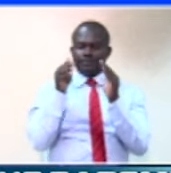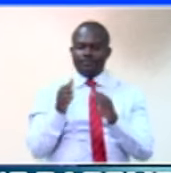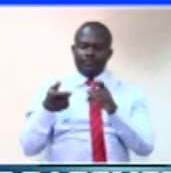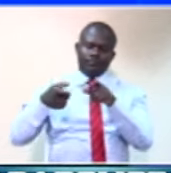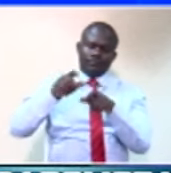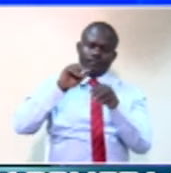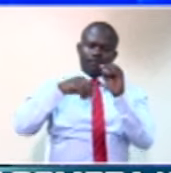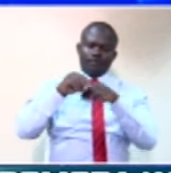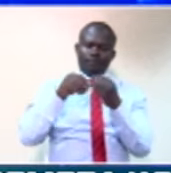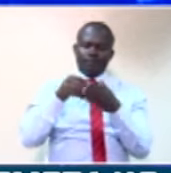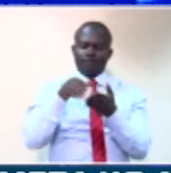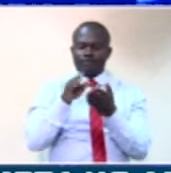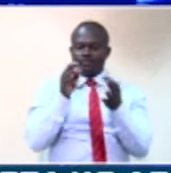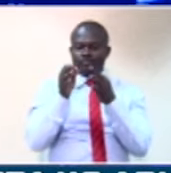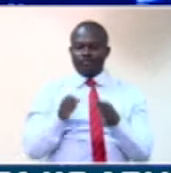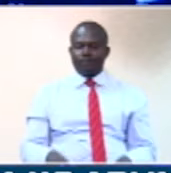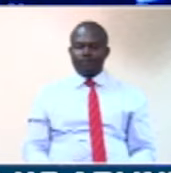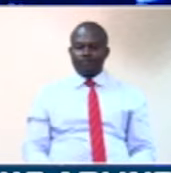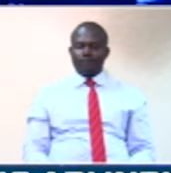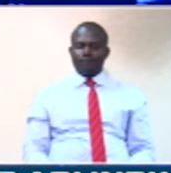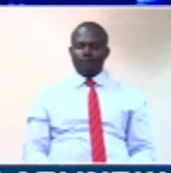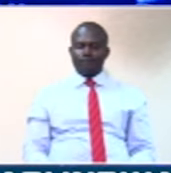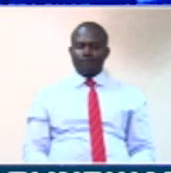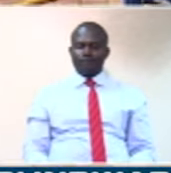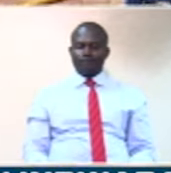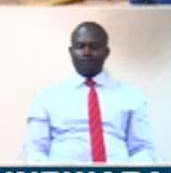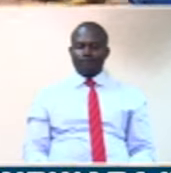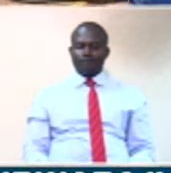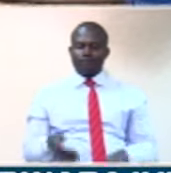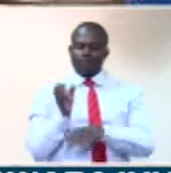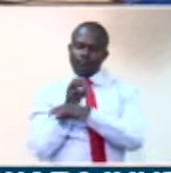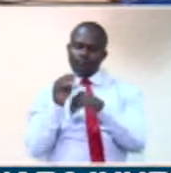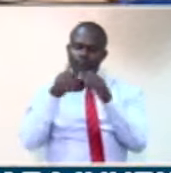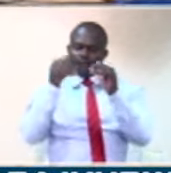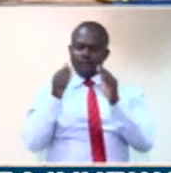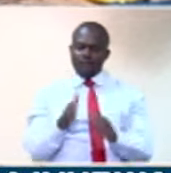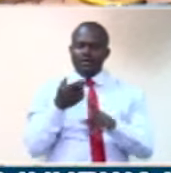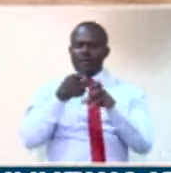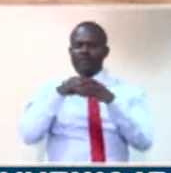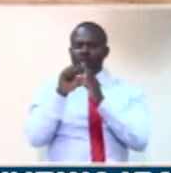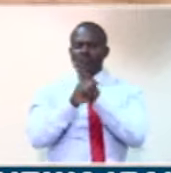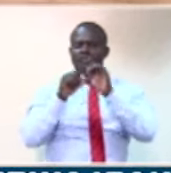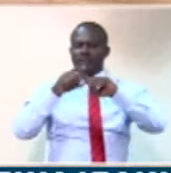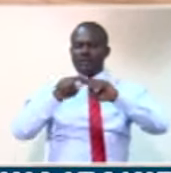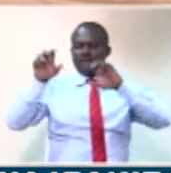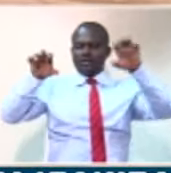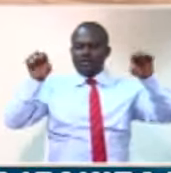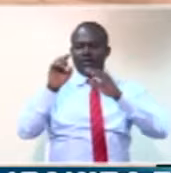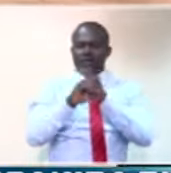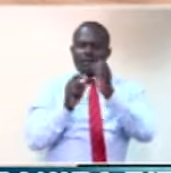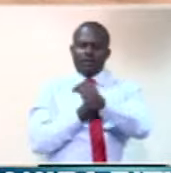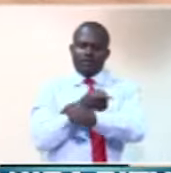kongera umusaruro. Akimana Latifa. Aba bajyanama b'ubuhinzi baturutse mu mirenge inyuranye y'akarere ka